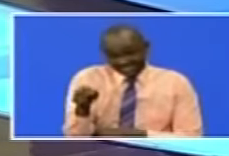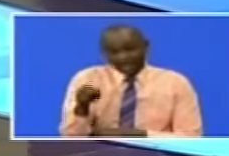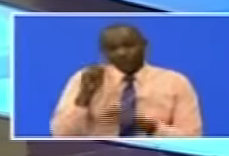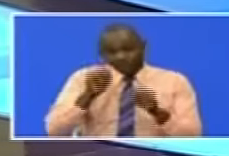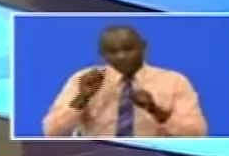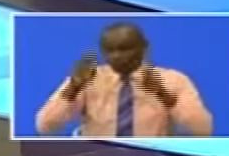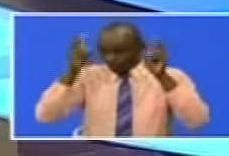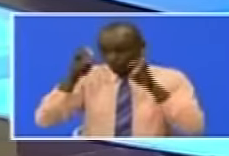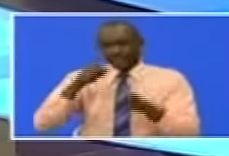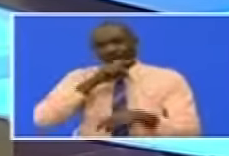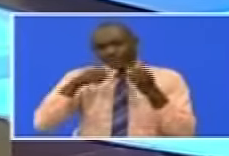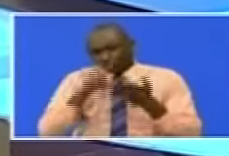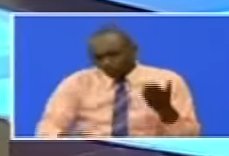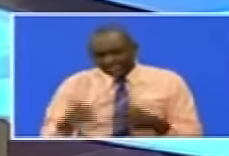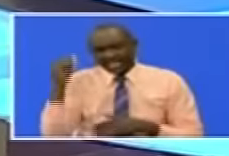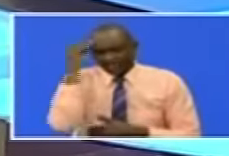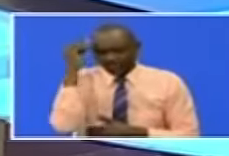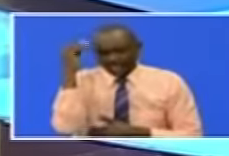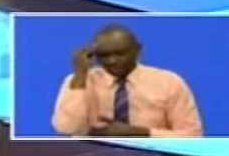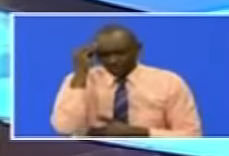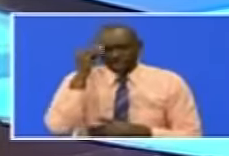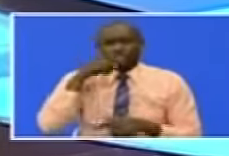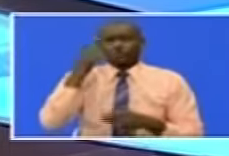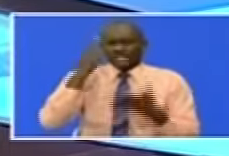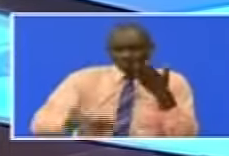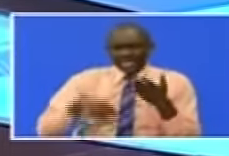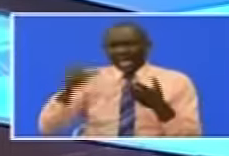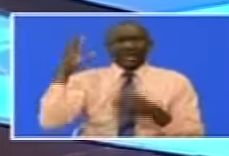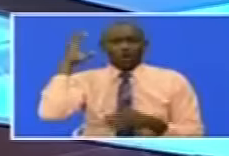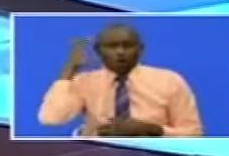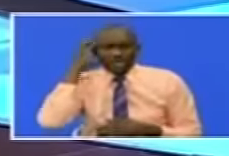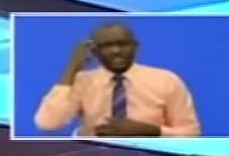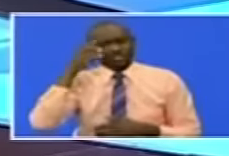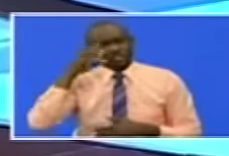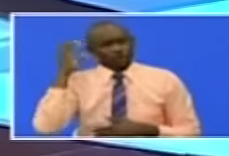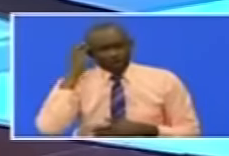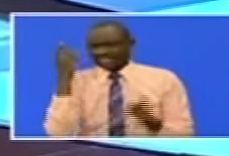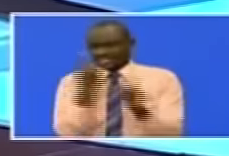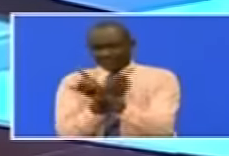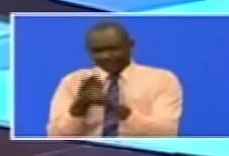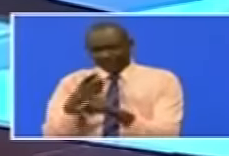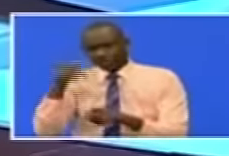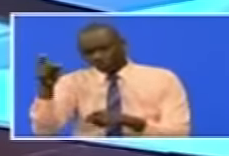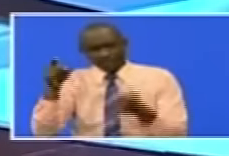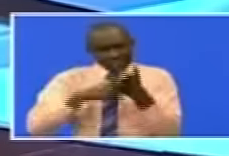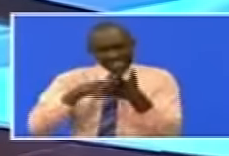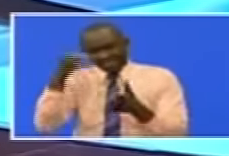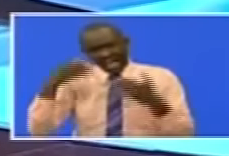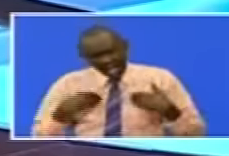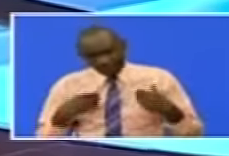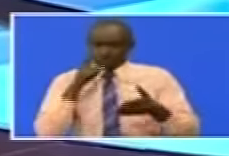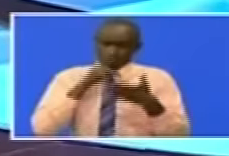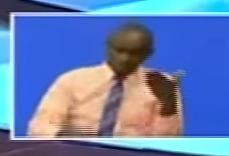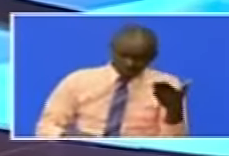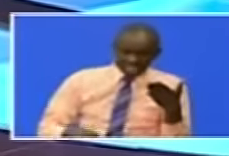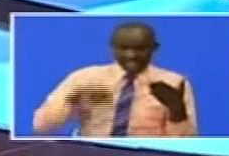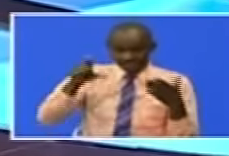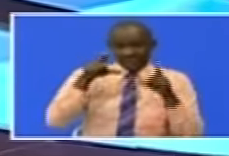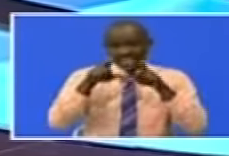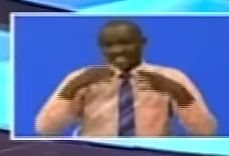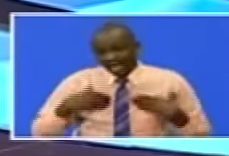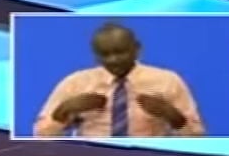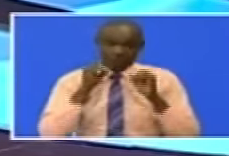tutakuwa tunajadili masuala ya elimu, haswa kuharamishwa kwa vyuo na pia vyeti kutoka vyuo mbalimbali. Na kwenye